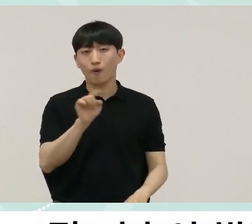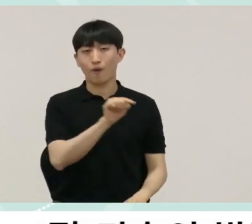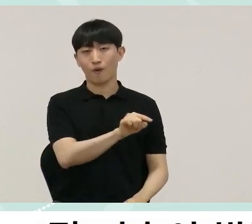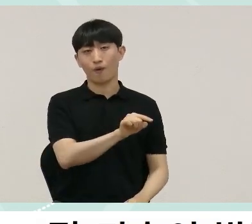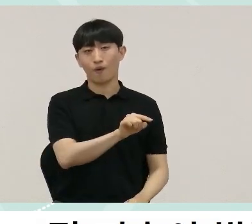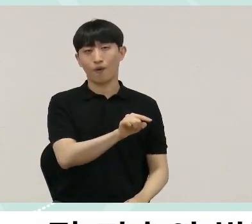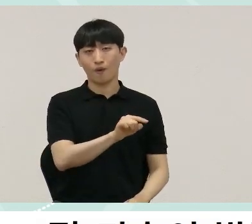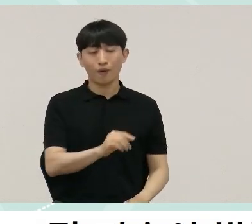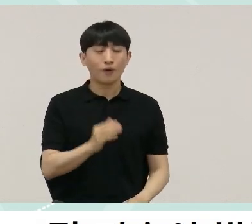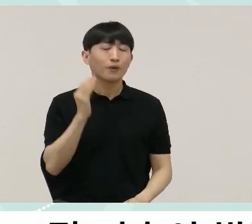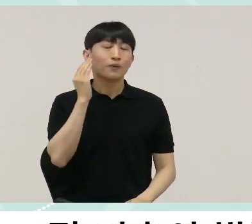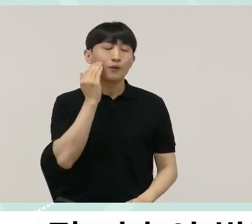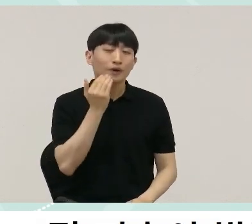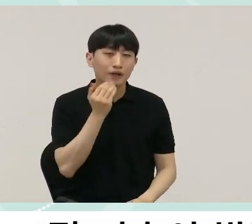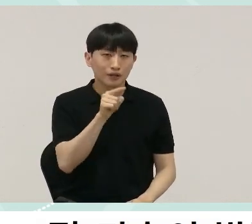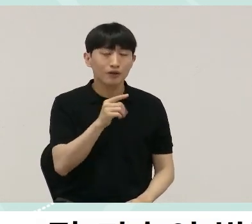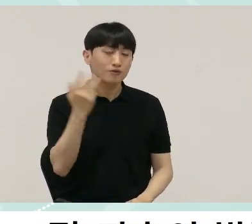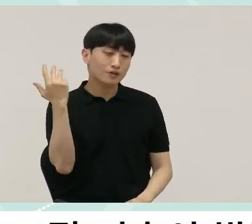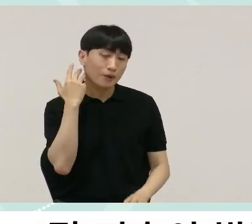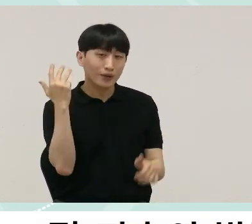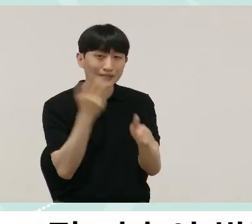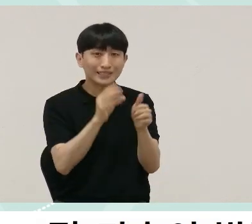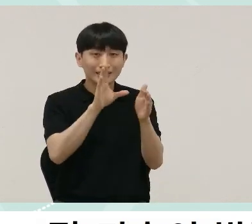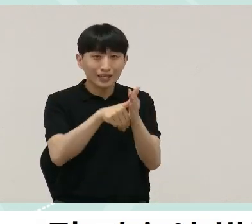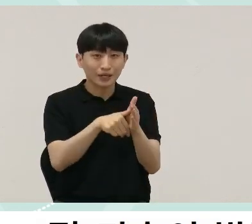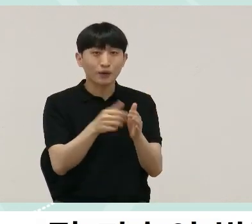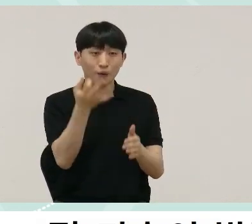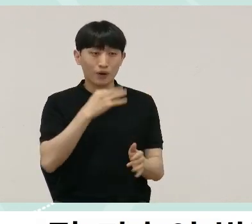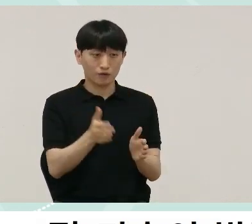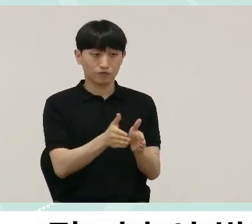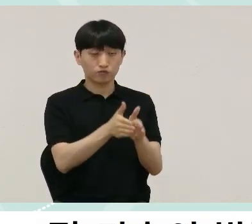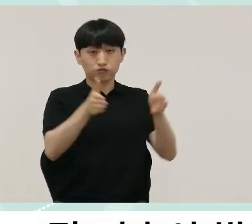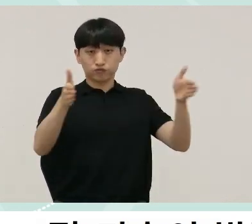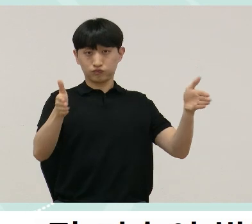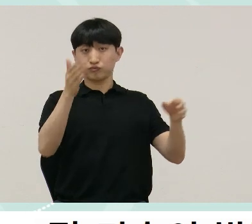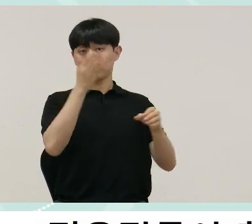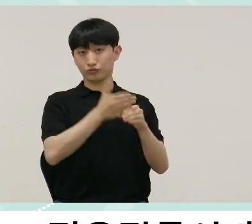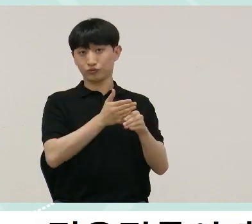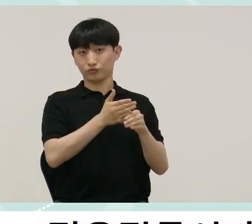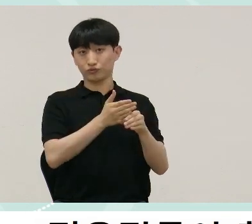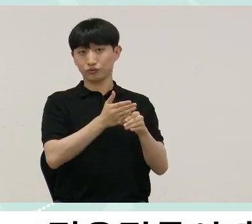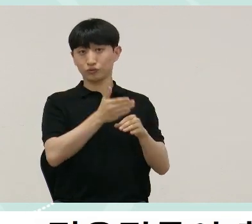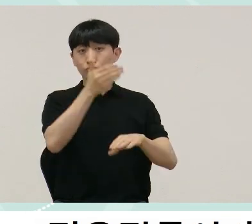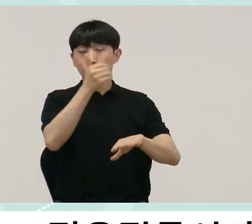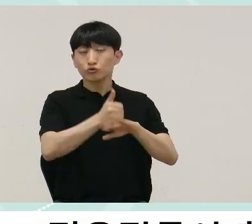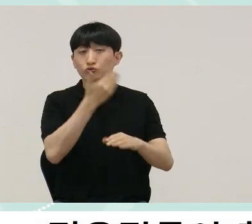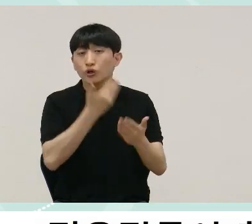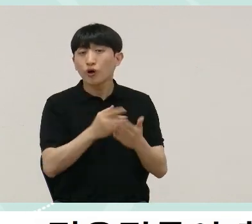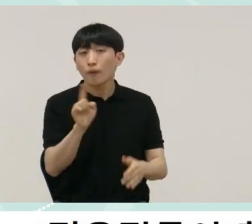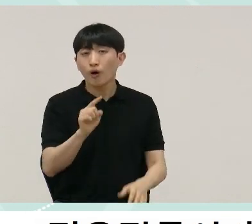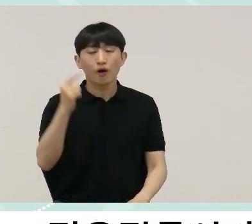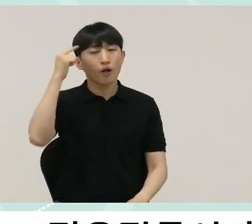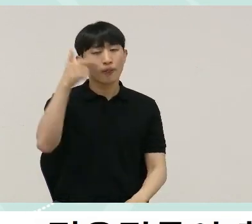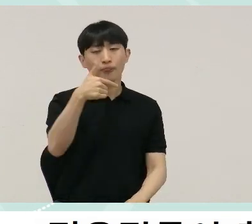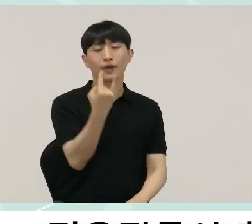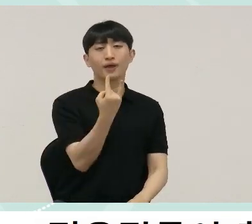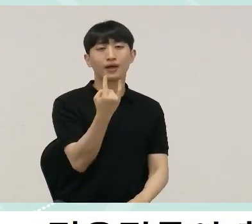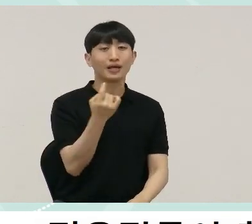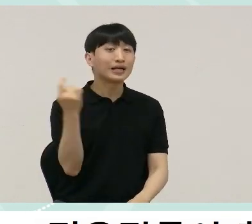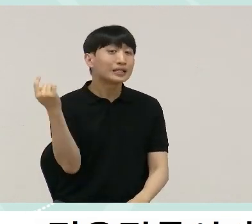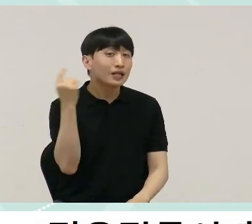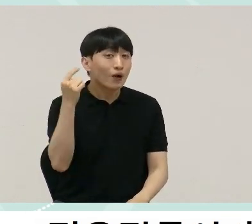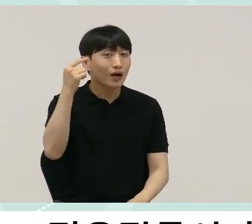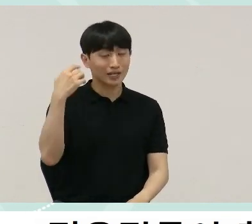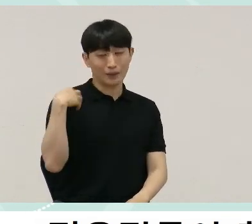적응증들이 확대되고 있는 과정에서 가장 중요한 것은 듣는 청각뇌입니다. 청각뇌가 살아